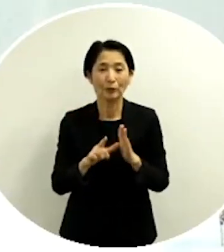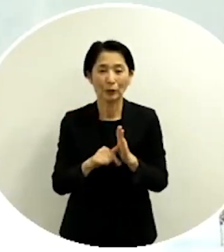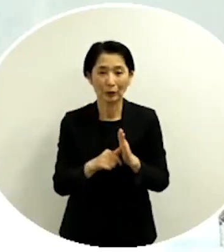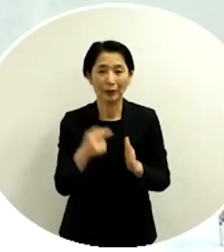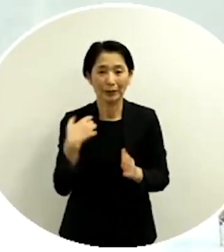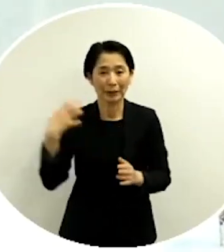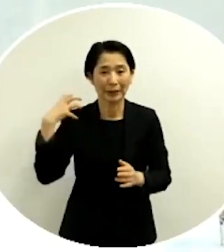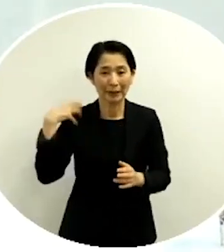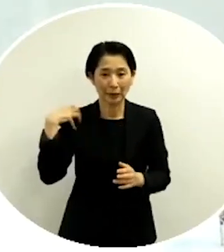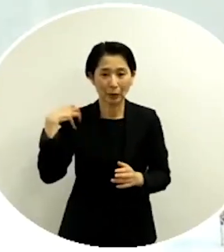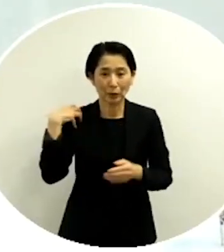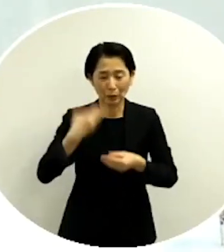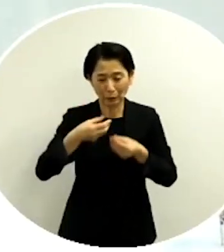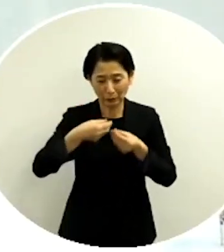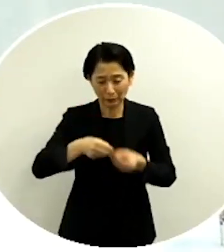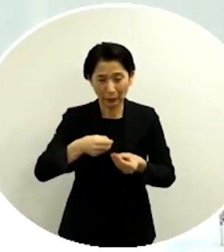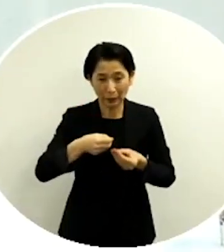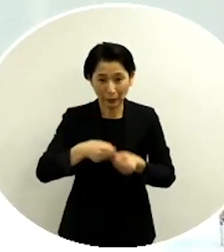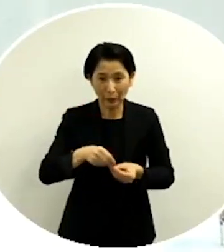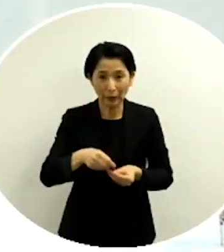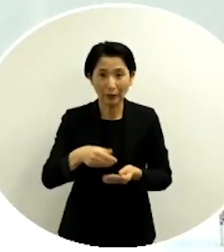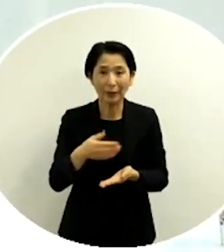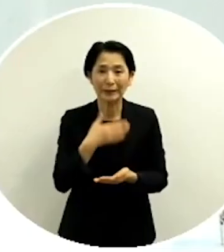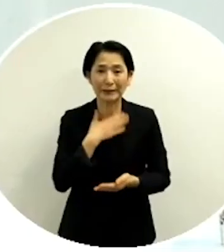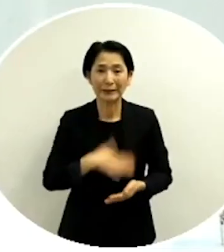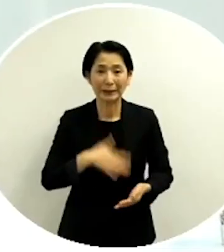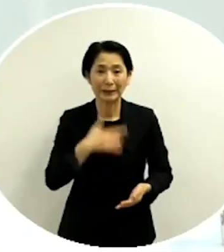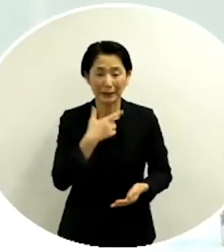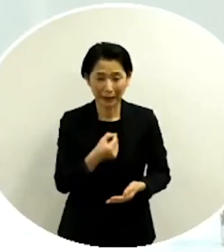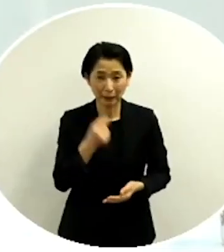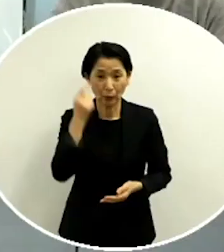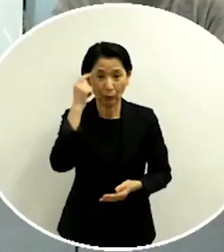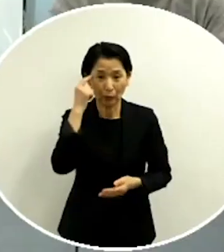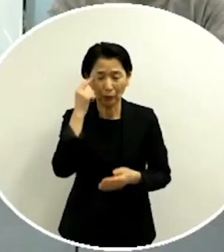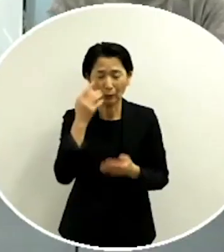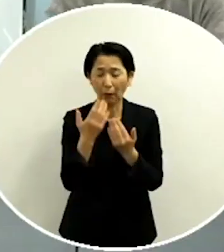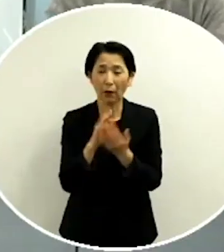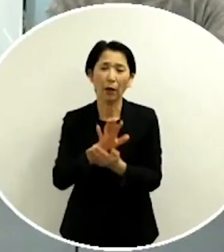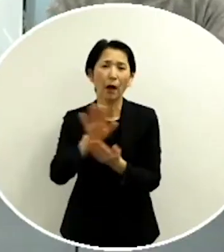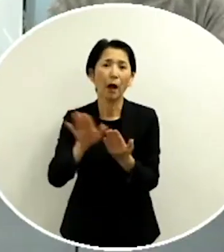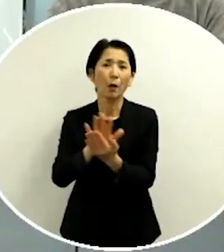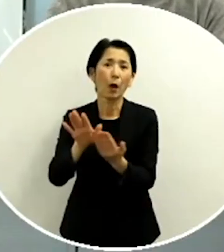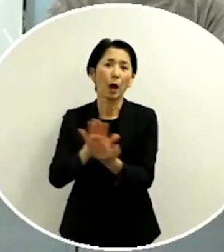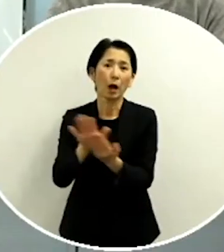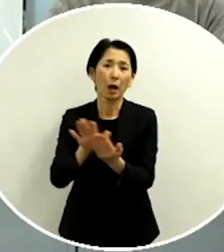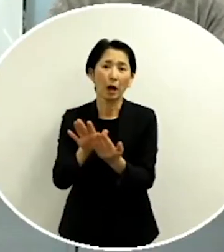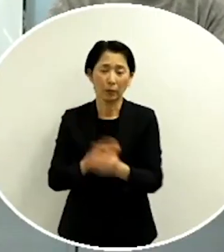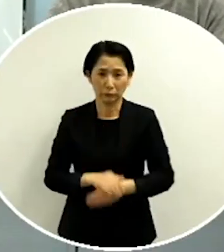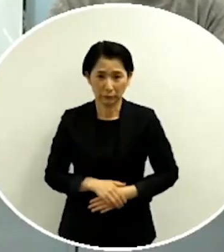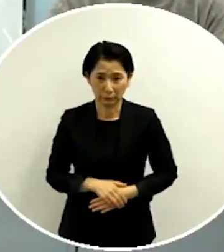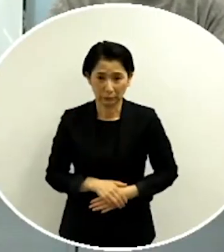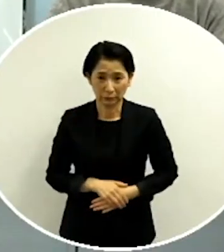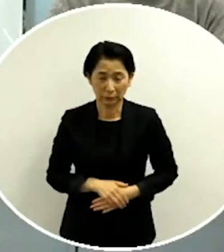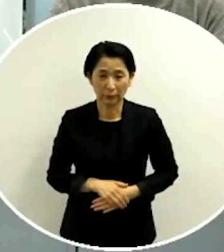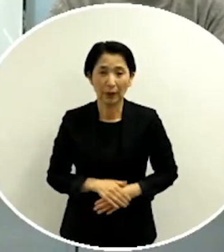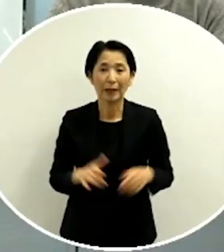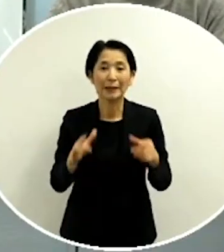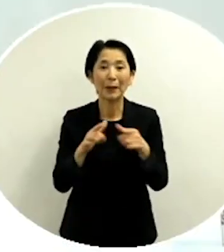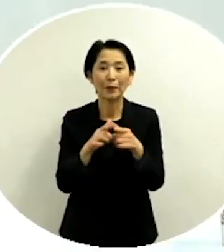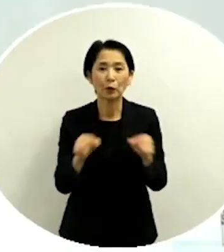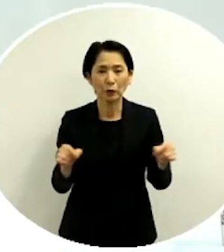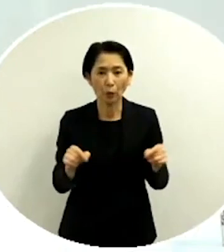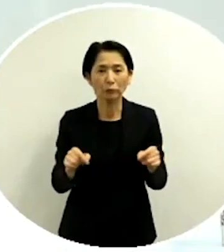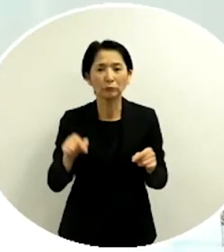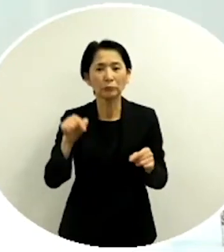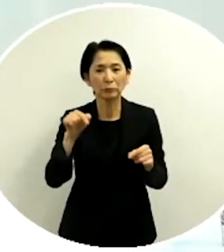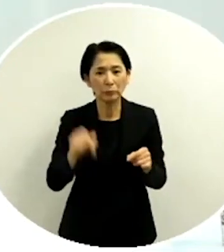いる予算の詳細を知りたいと思っても実ははっきり分からないんです政府の中にいてもわからないんですこれが日本の政府の